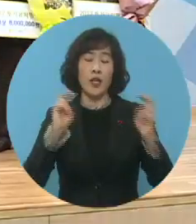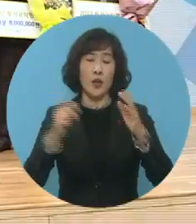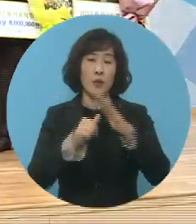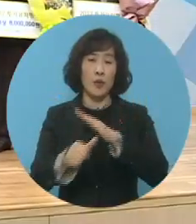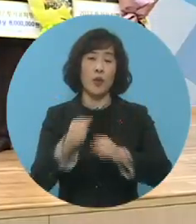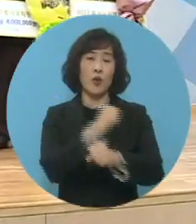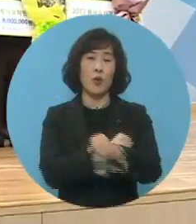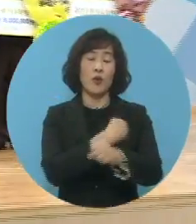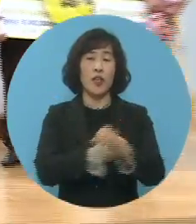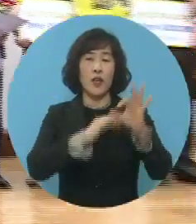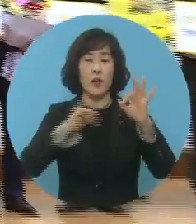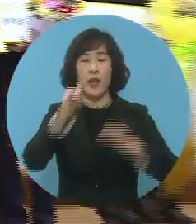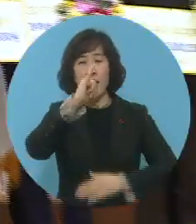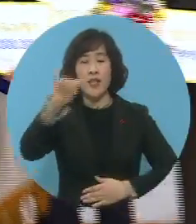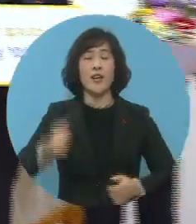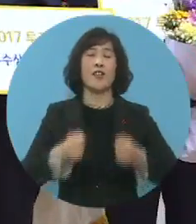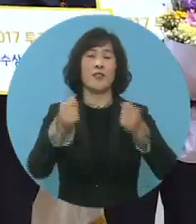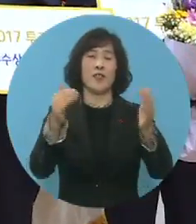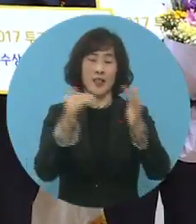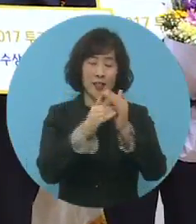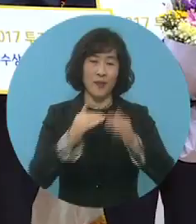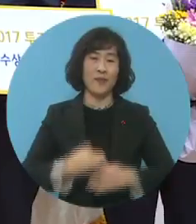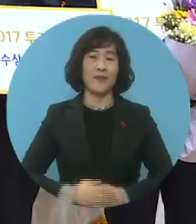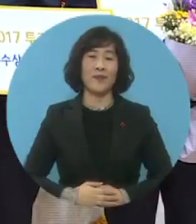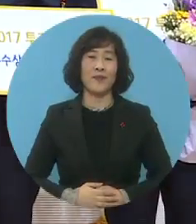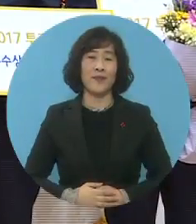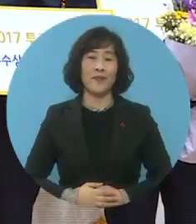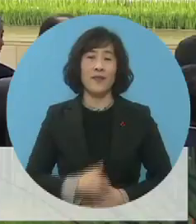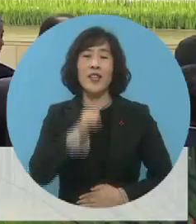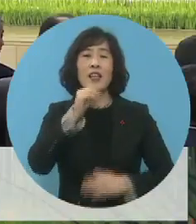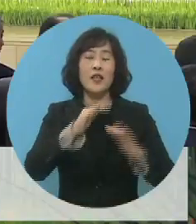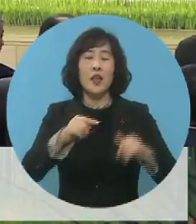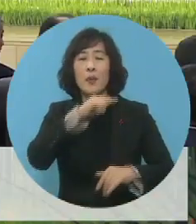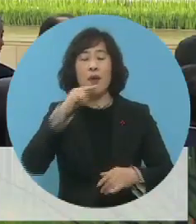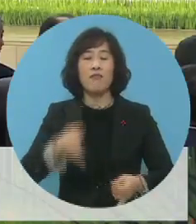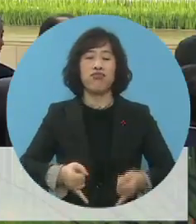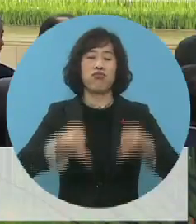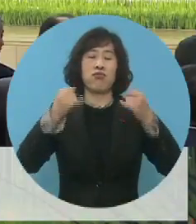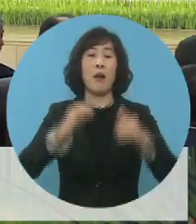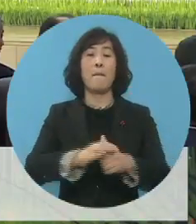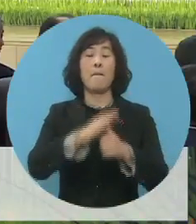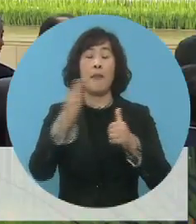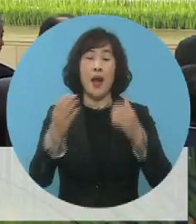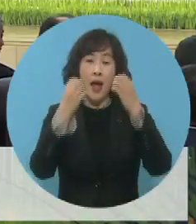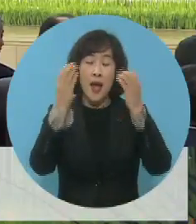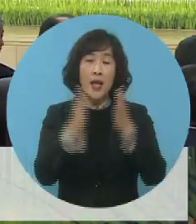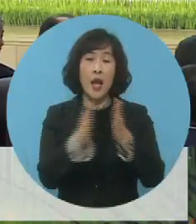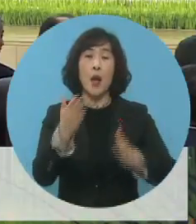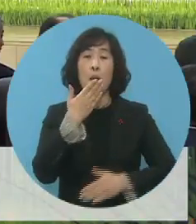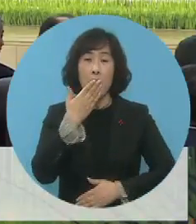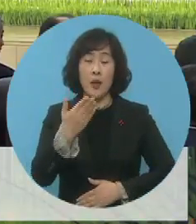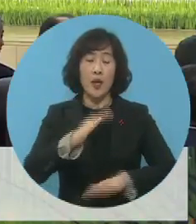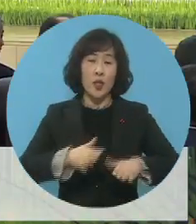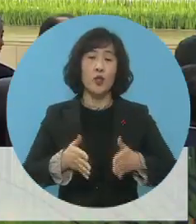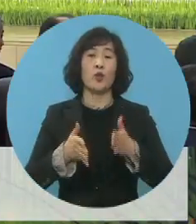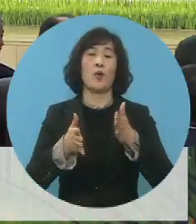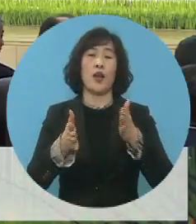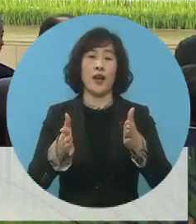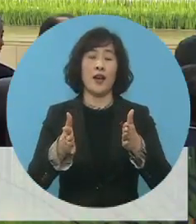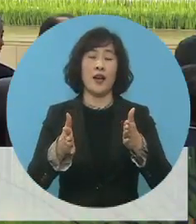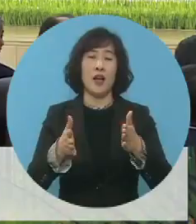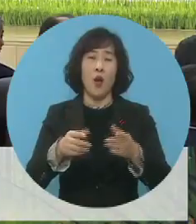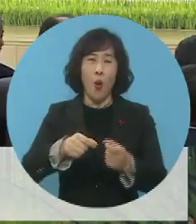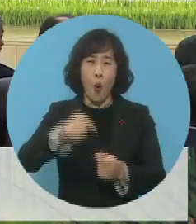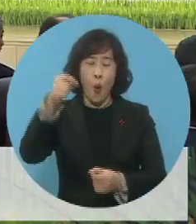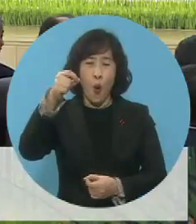9곳과 기업 대표 등 유공자 10명을 시상했습니다. 서민들이 빚의 굴레에서 벗어나 새 출발을 할 수